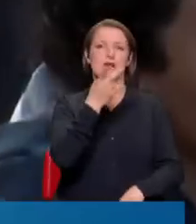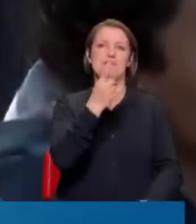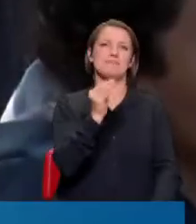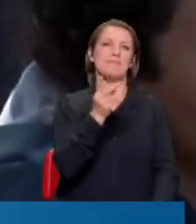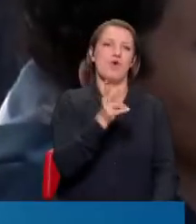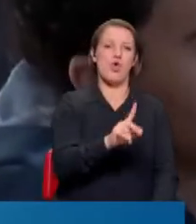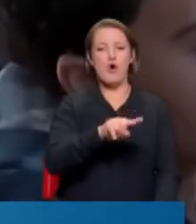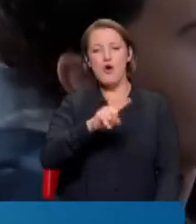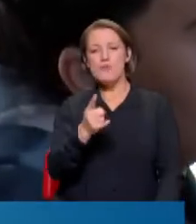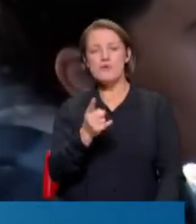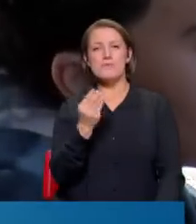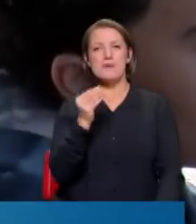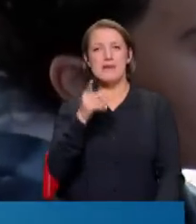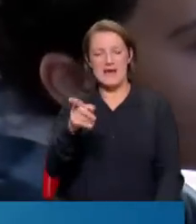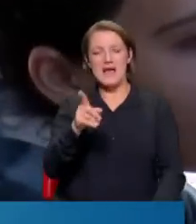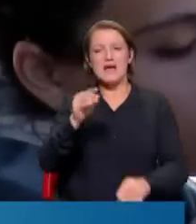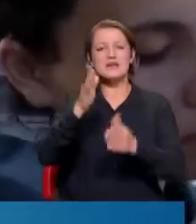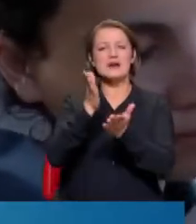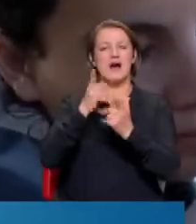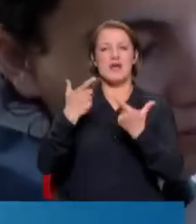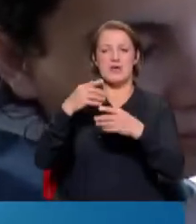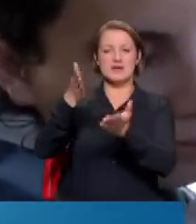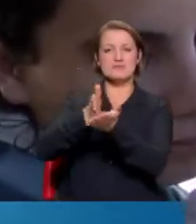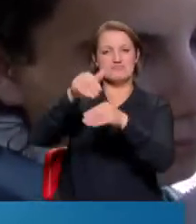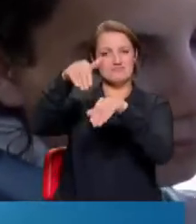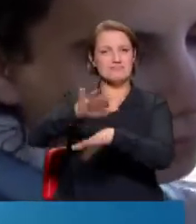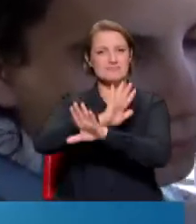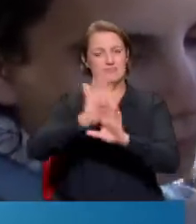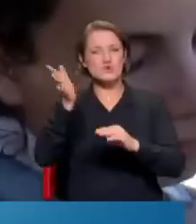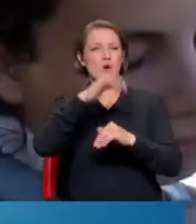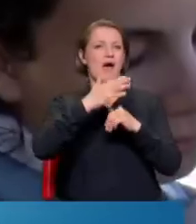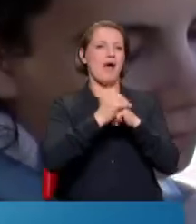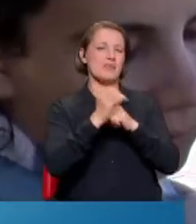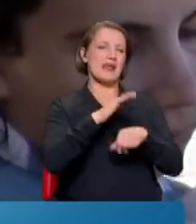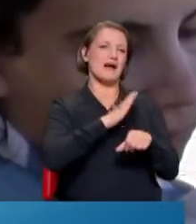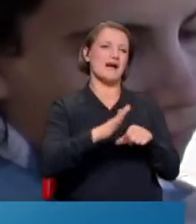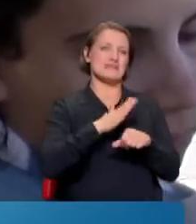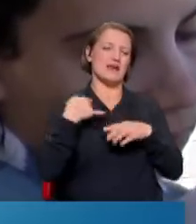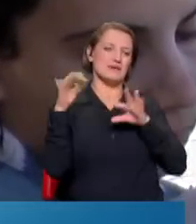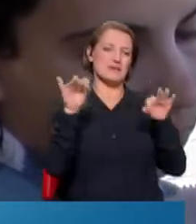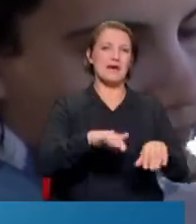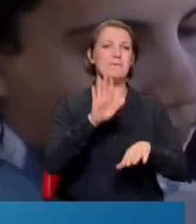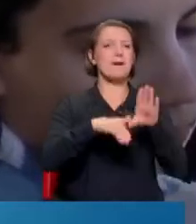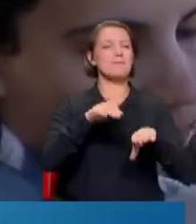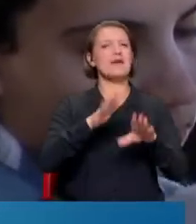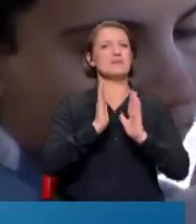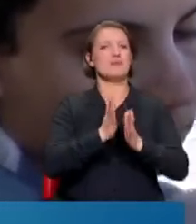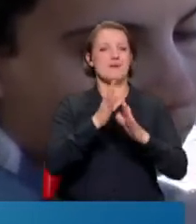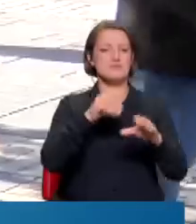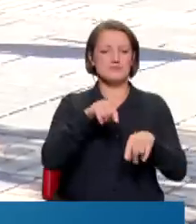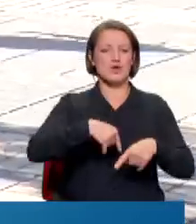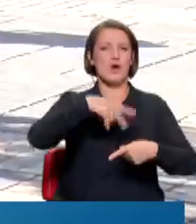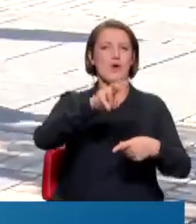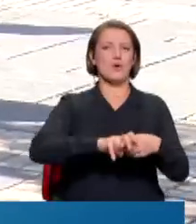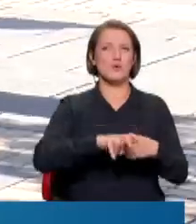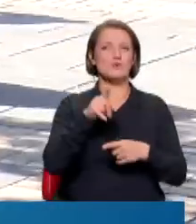diğer bebeğimizi Hatay'a gidip defnettikten sonra önce Antalya'ya sonra da Kayseri'ye gelip kampanyamızı devam ettirmek için buraya yerleştik